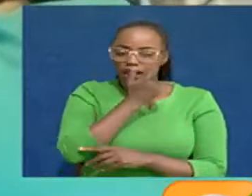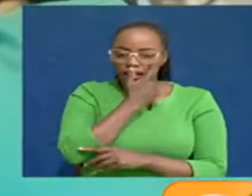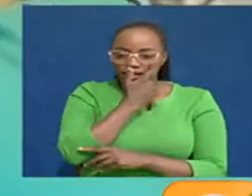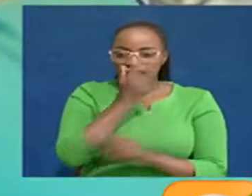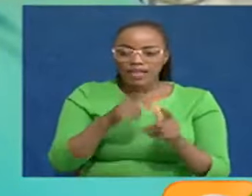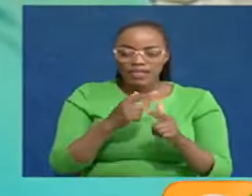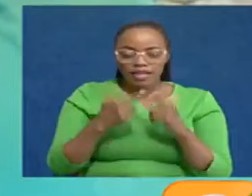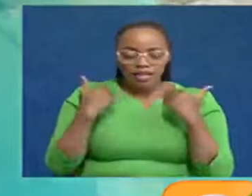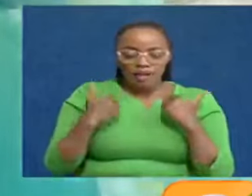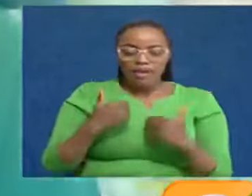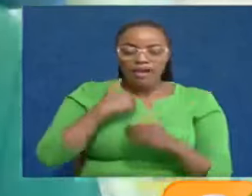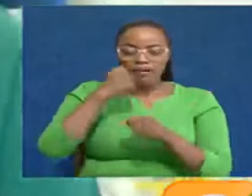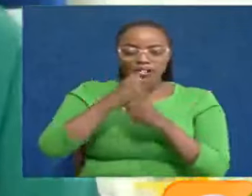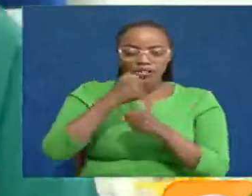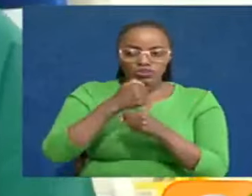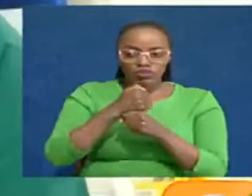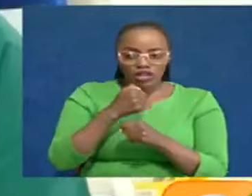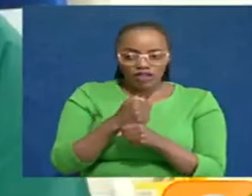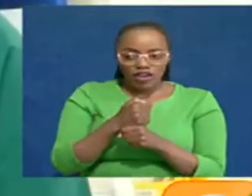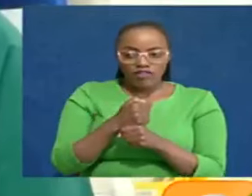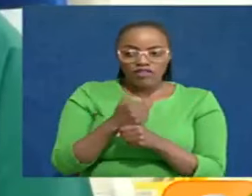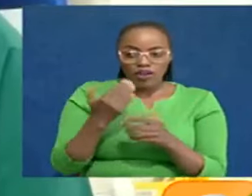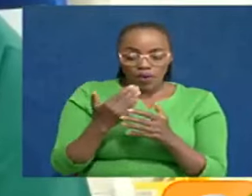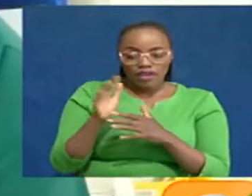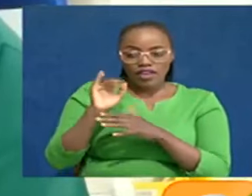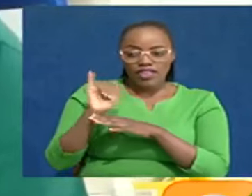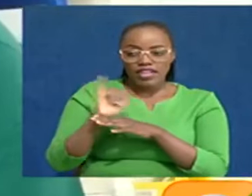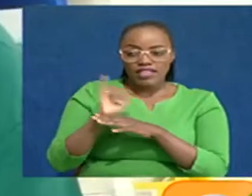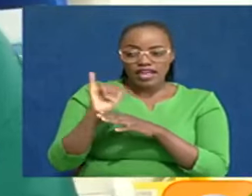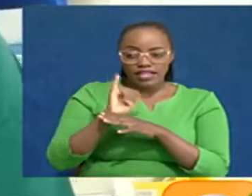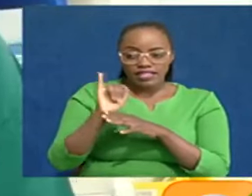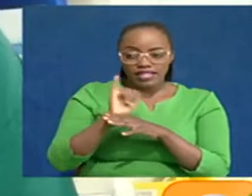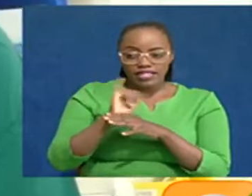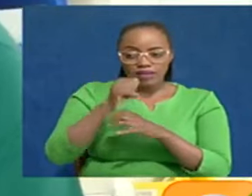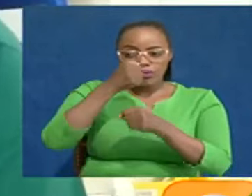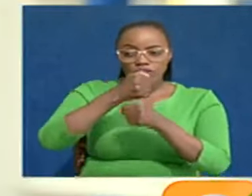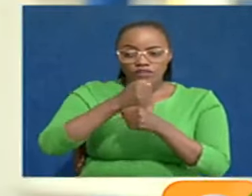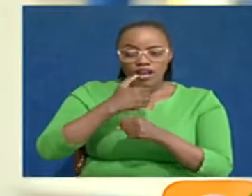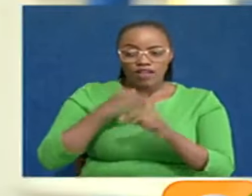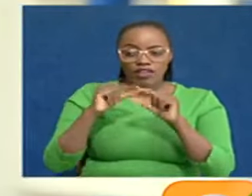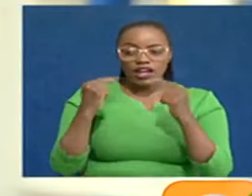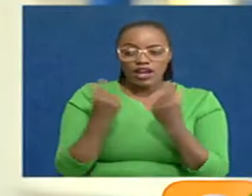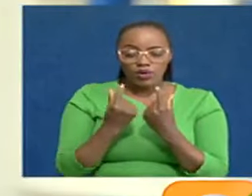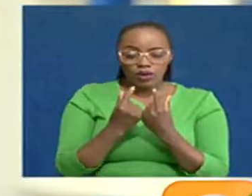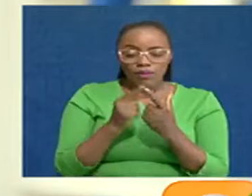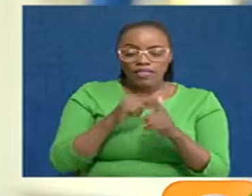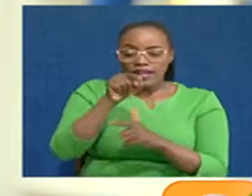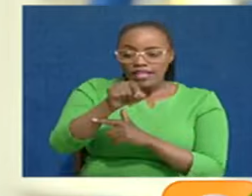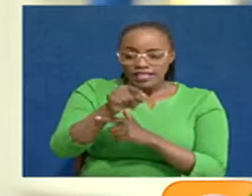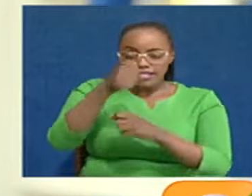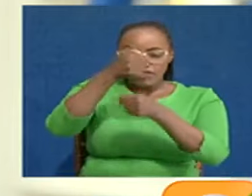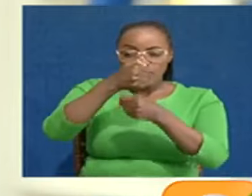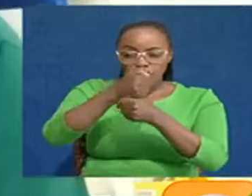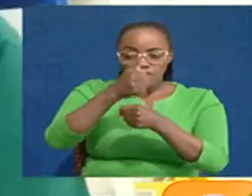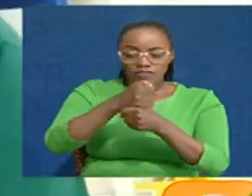nilikuwa mwanafunzi katika internship hospitali ambayo ilikuwa inaitwa North Kinangop. Kwenye hiyo hospitali kwa